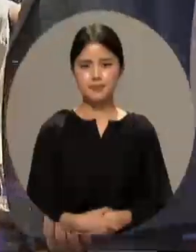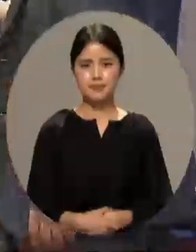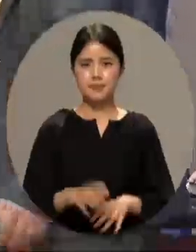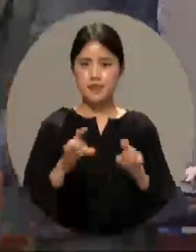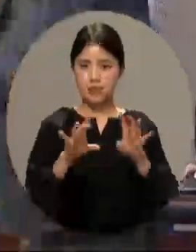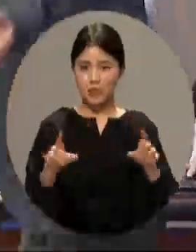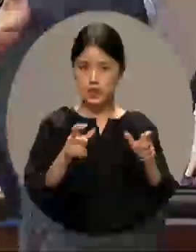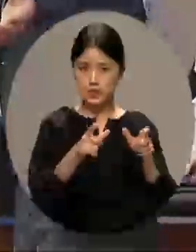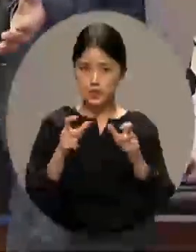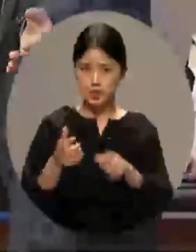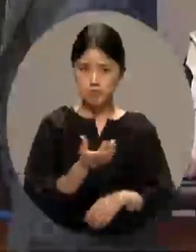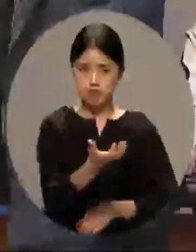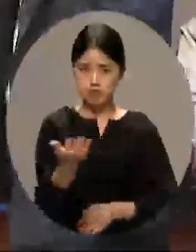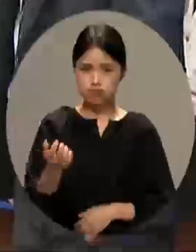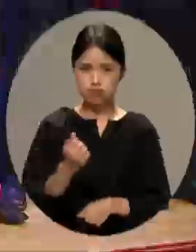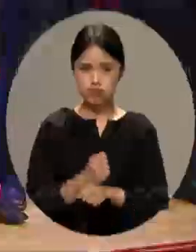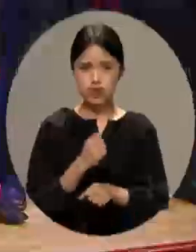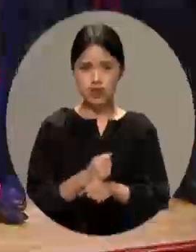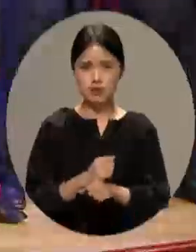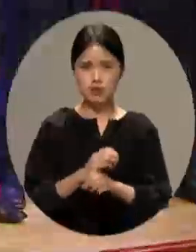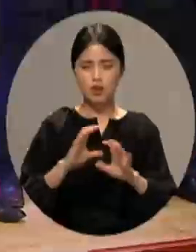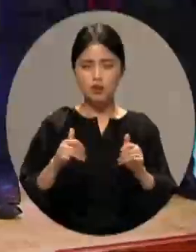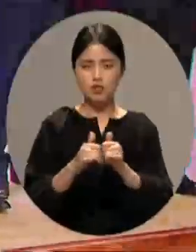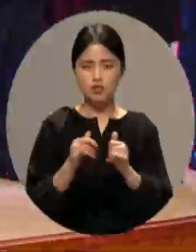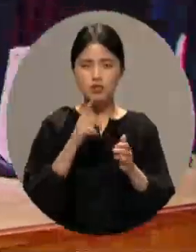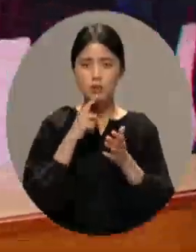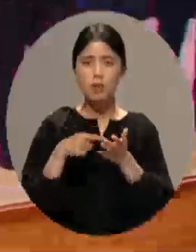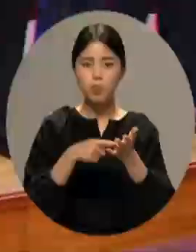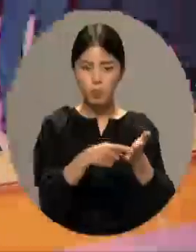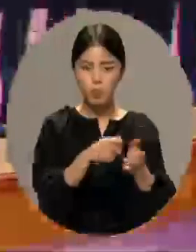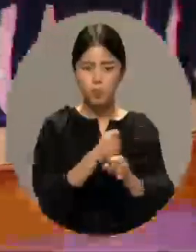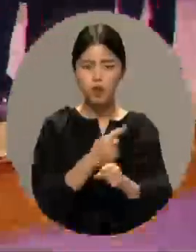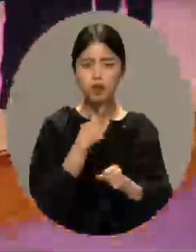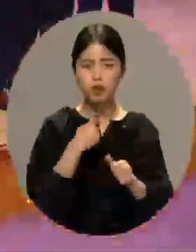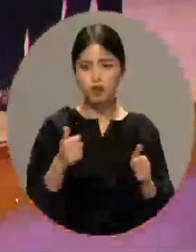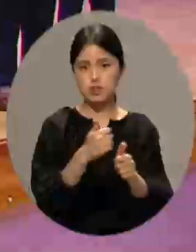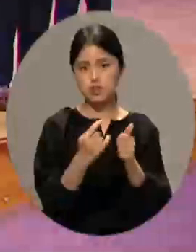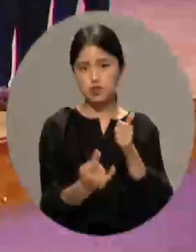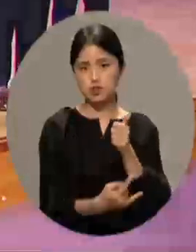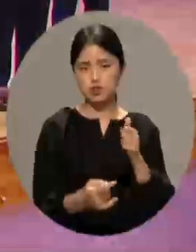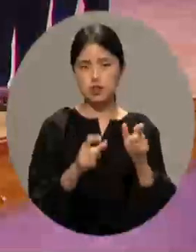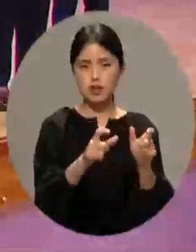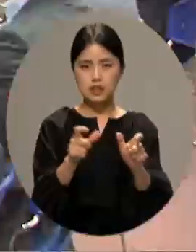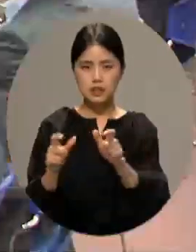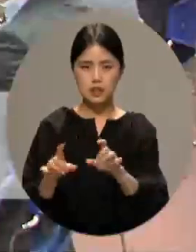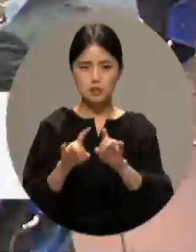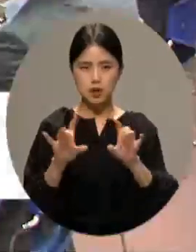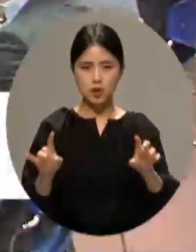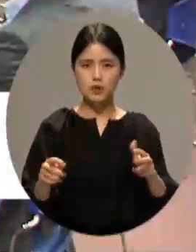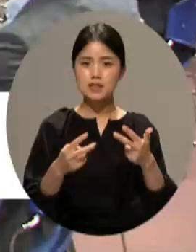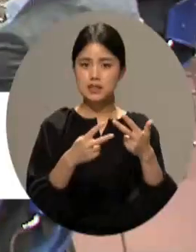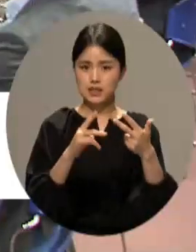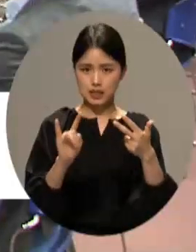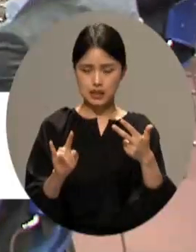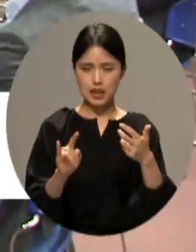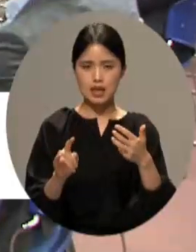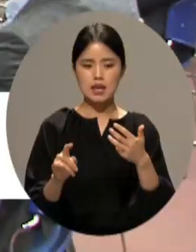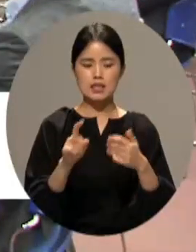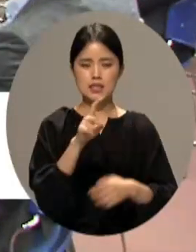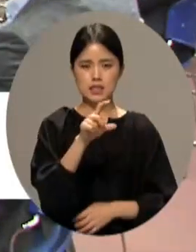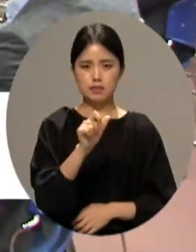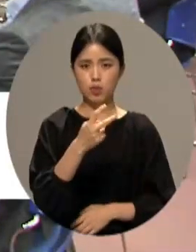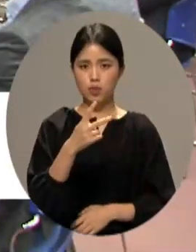각 지역을 돌며 대국민 보고회를 화려하게 연 대통령 인수위. 각 지역별로 7대 공약, 15대 정책